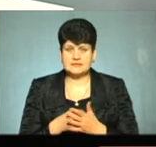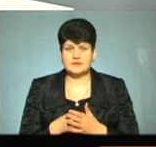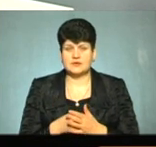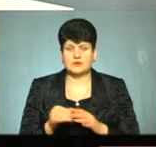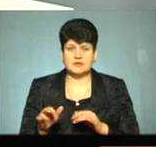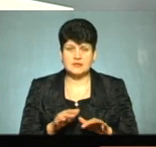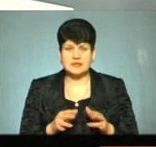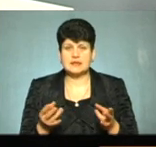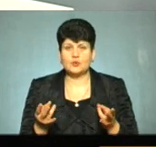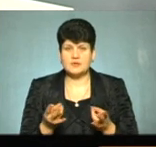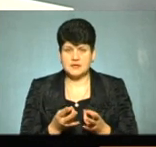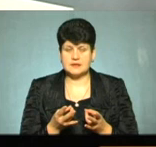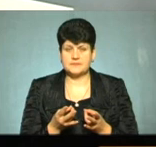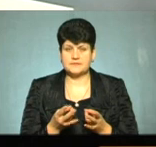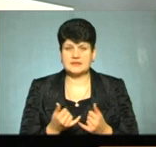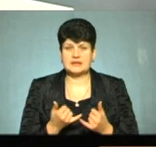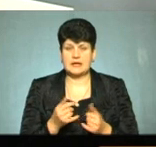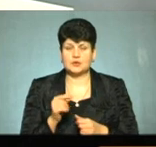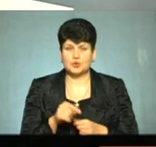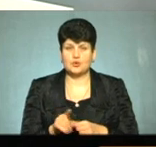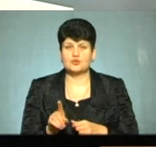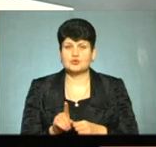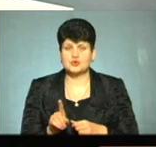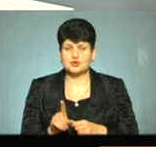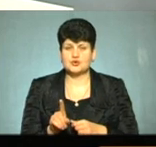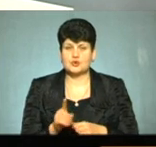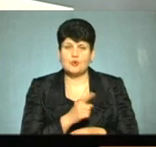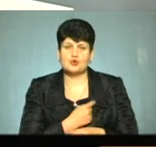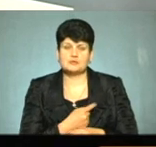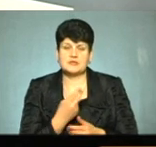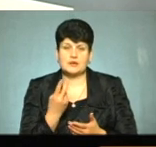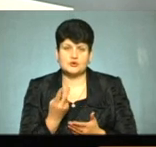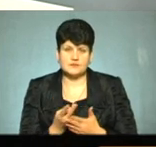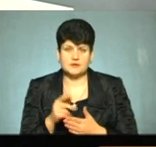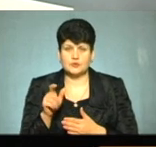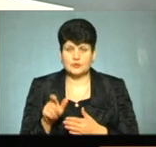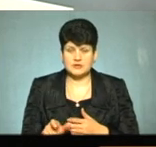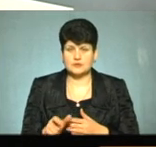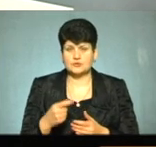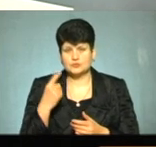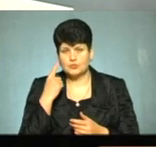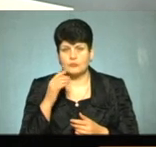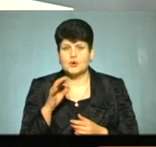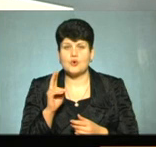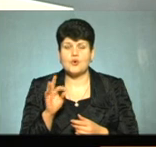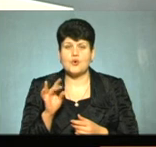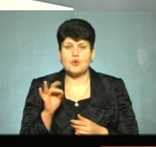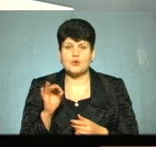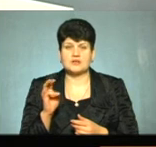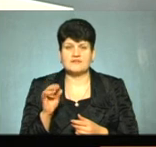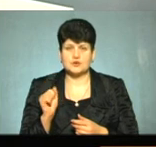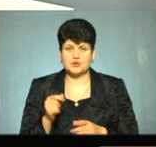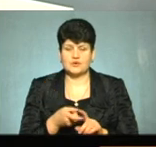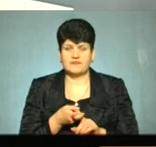власний алгоритм дій, який необхідний для того, щоб госпіталізувати пацієнта з підозрою на коронавірусну